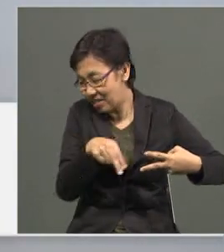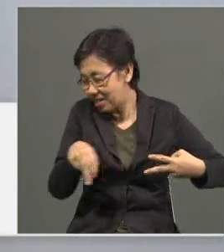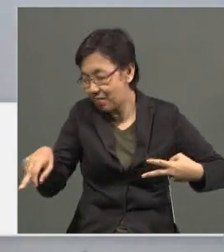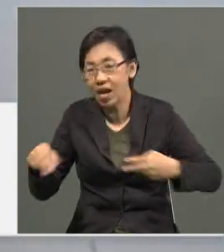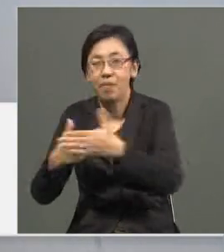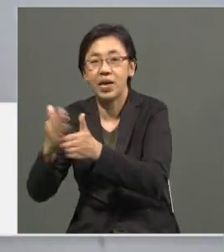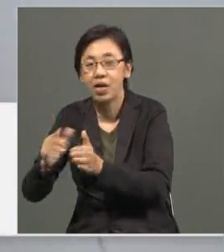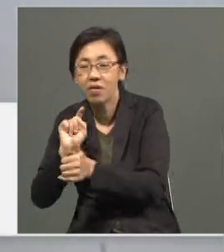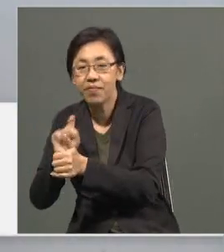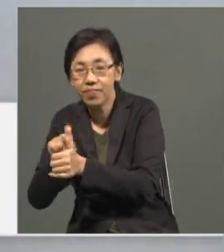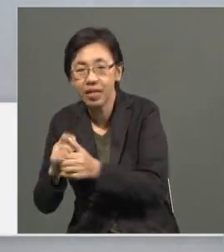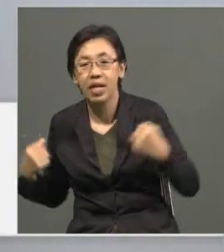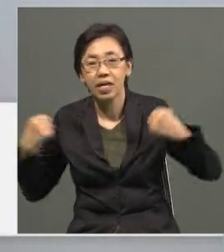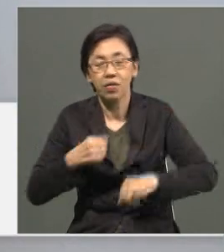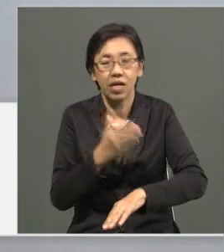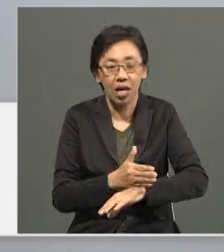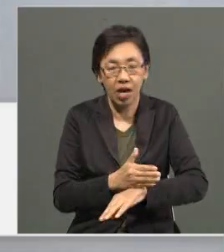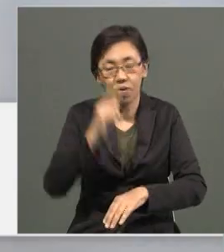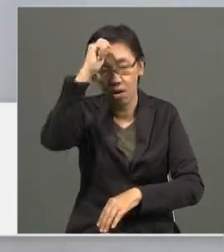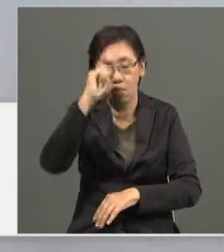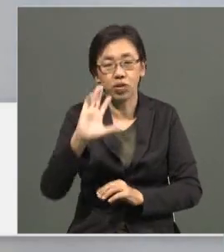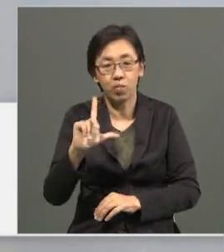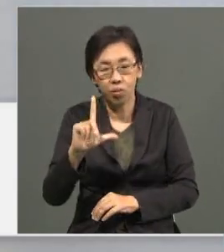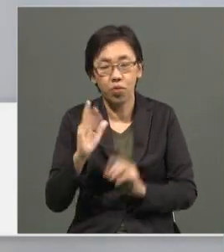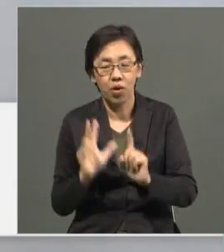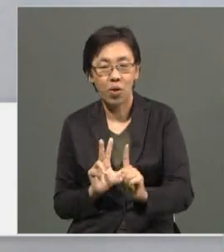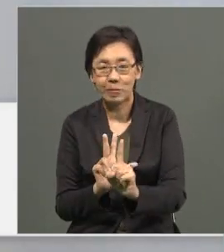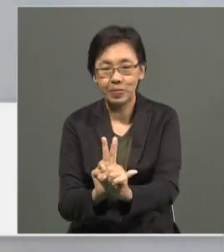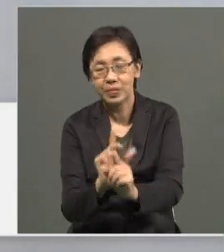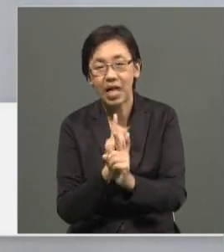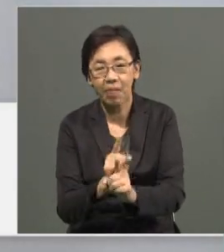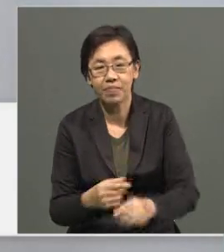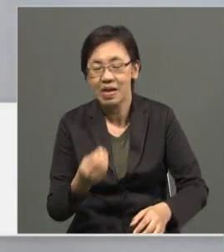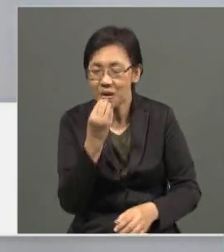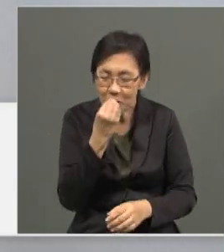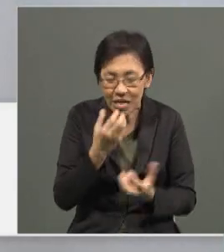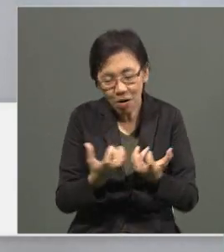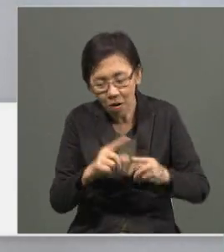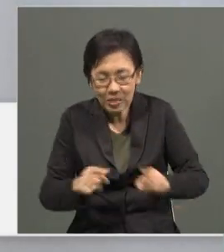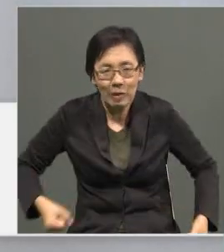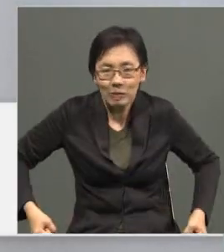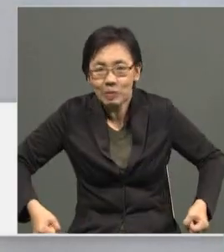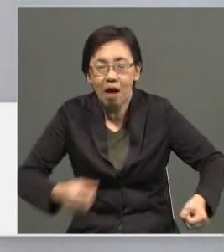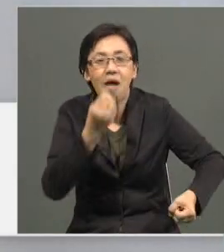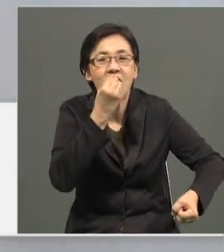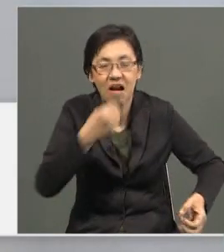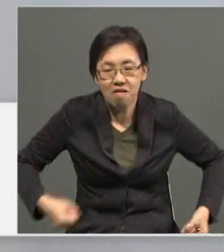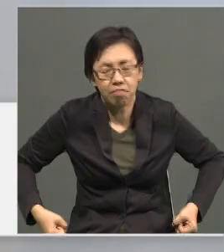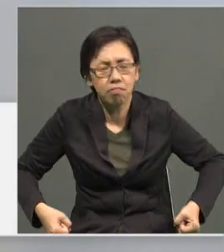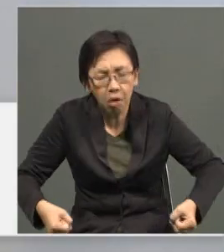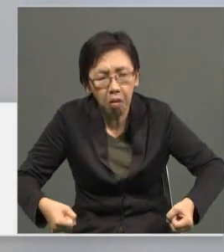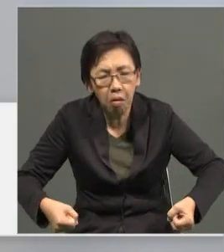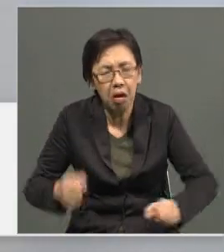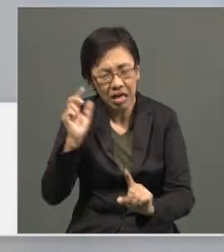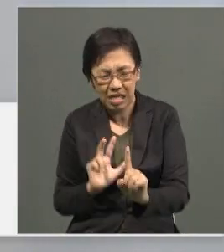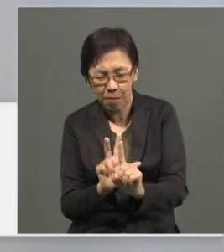ชมเห็นเนี่ยมาในชุดแจ็คเก็ตขาวหมวกชมพูมีผู้ติดตาม 3คนแล้วเห็นมั้ยฮะคือหิ้วของพะรุงพลังนั่นคือถุงอาหารนะครับผู้สื่อข่าวก็